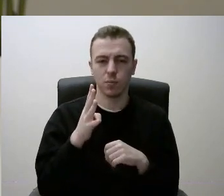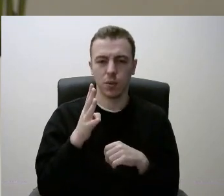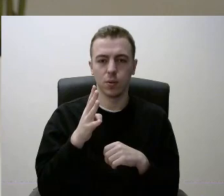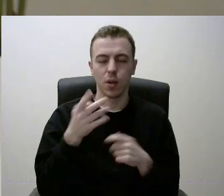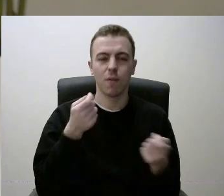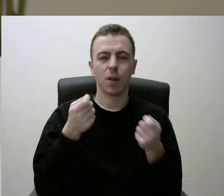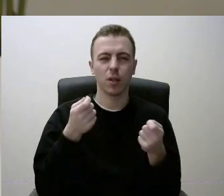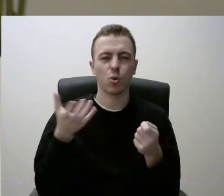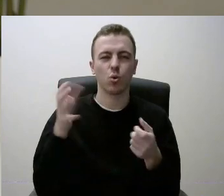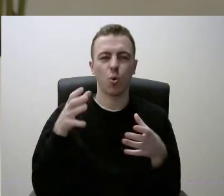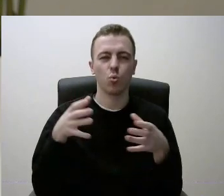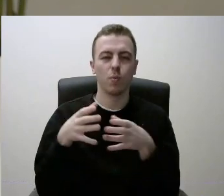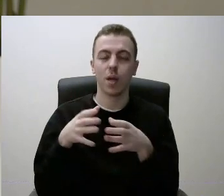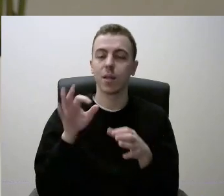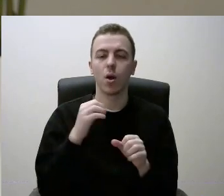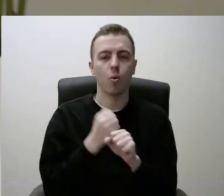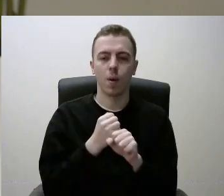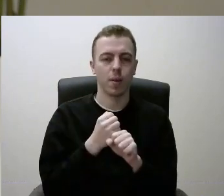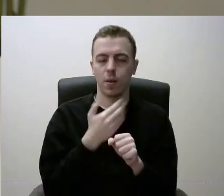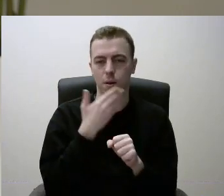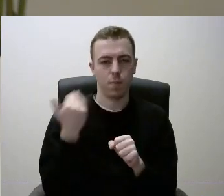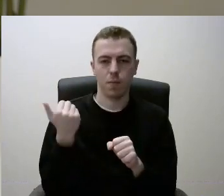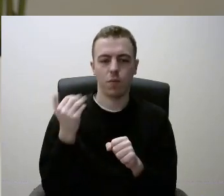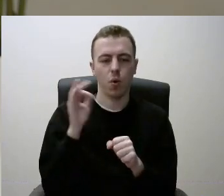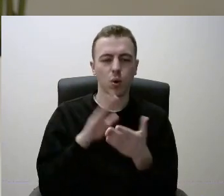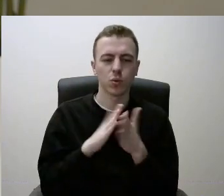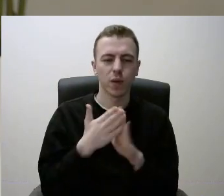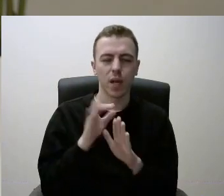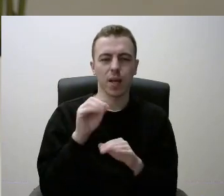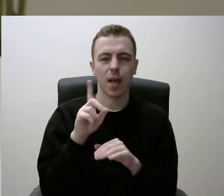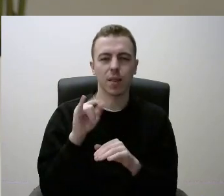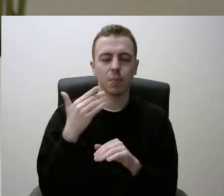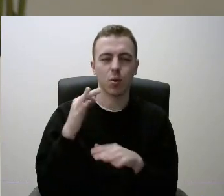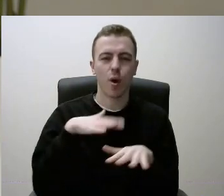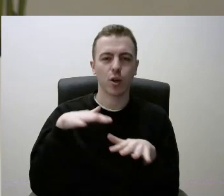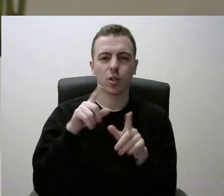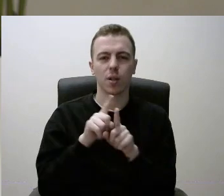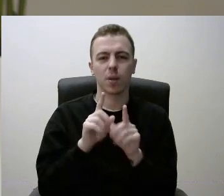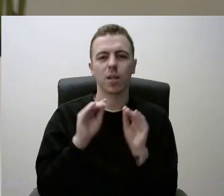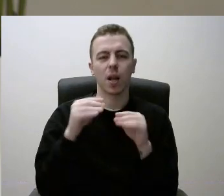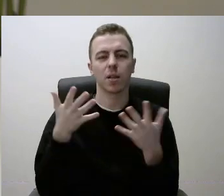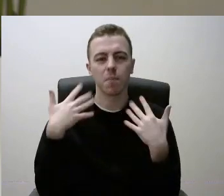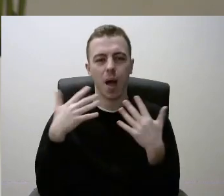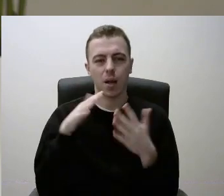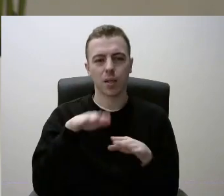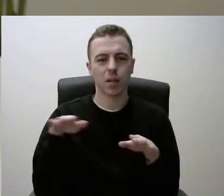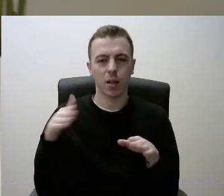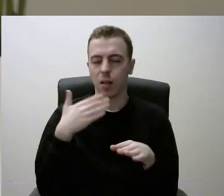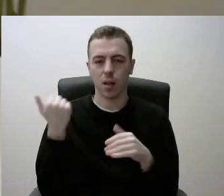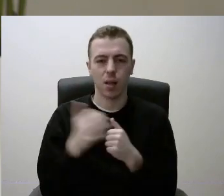valdančioji dauguma nepadarė nieko, kad sutvarkyti atgimimo aikštę ir nepadarė nieko, kad įrengti parkingą. Tai yra